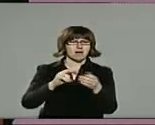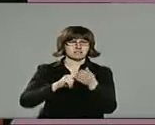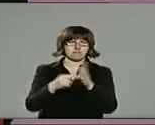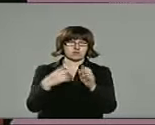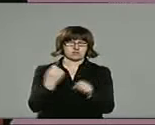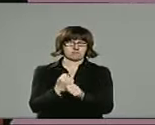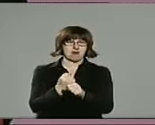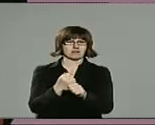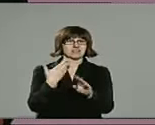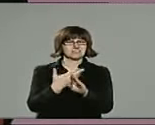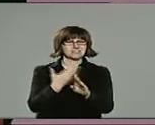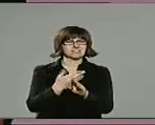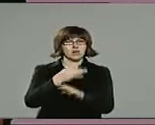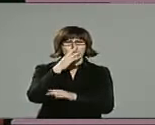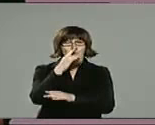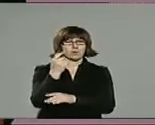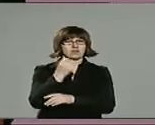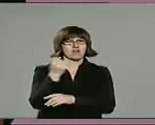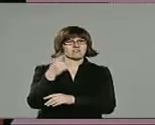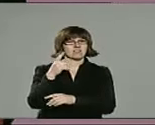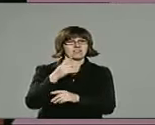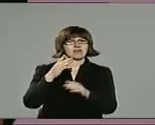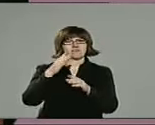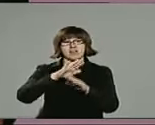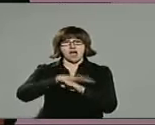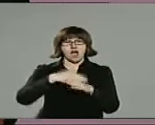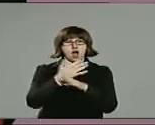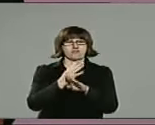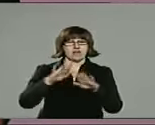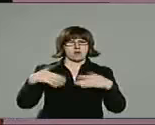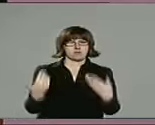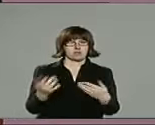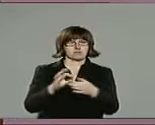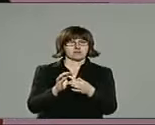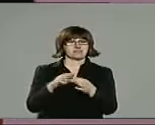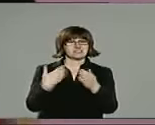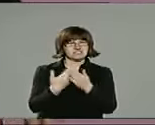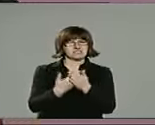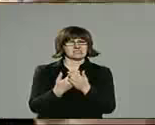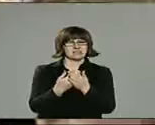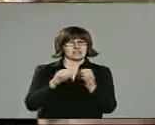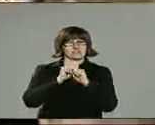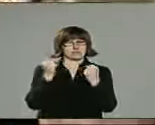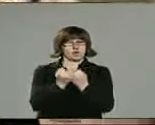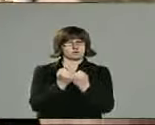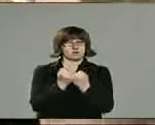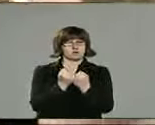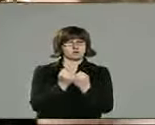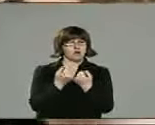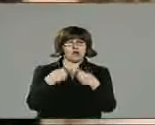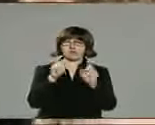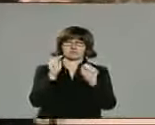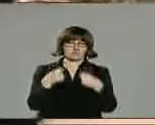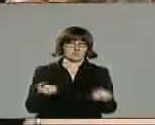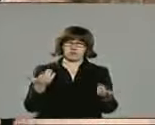machen und dafür gibt es mit den Grünen die größten Schnittmengen, liebe Genossinnen und Genossen. So begründet man Koalitionen und nicht anders.